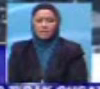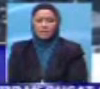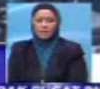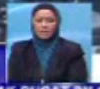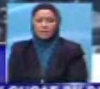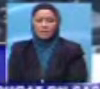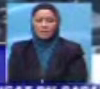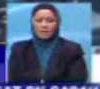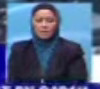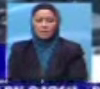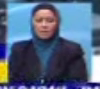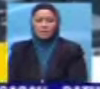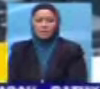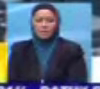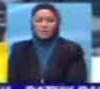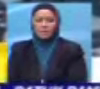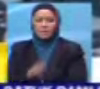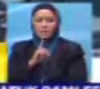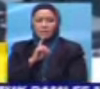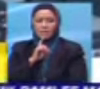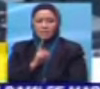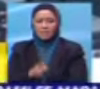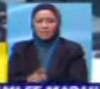ليس أفهم القرآن